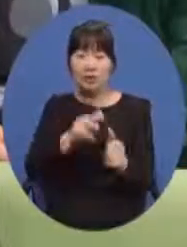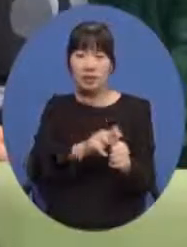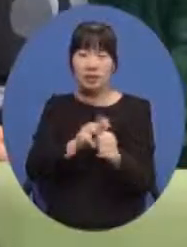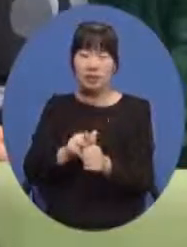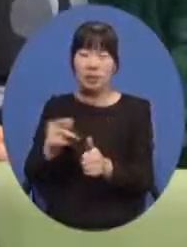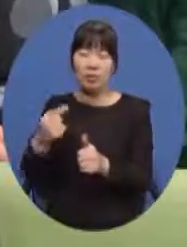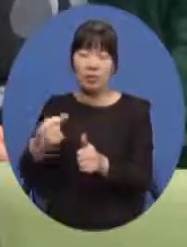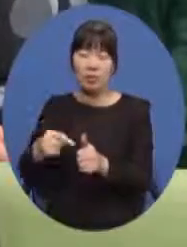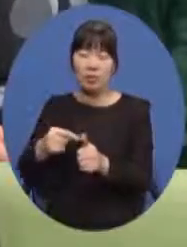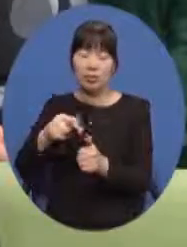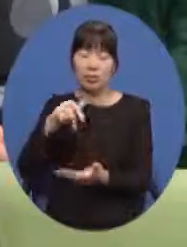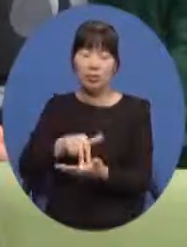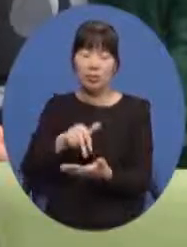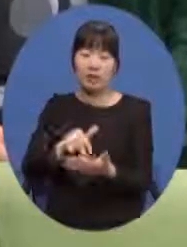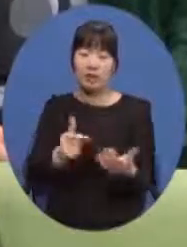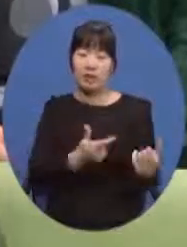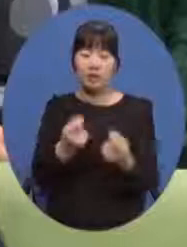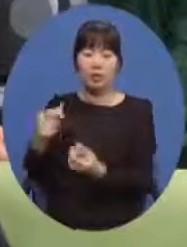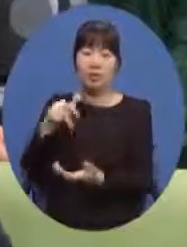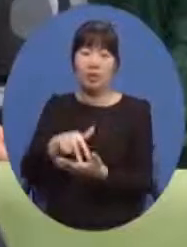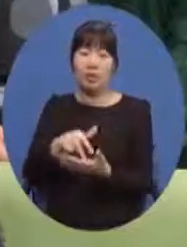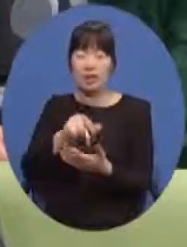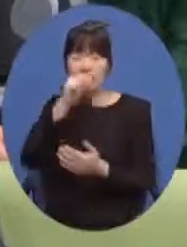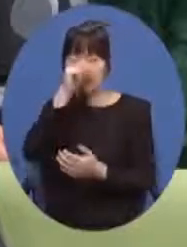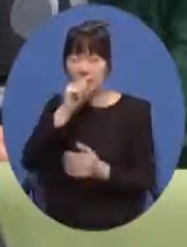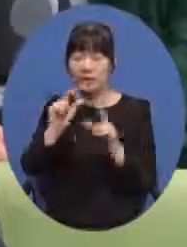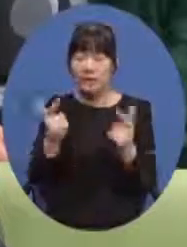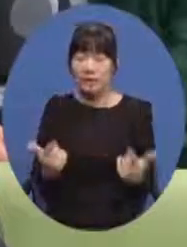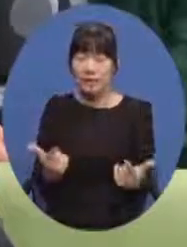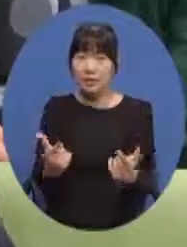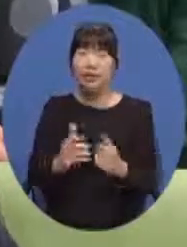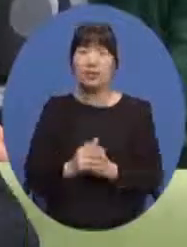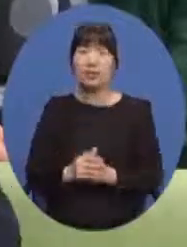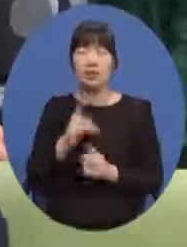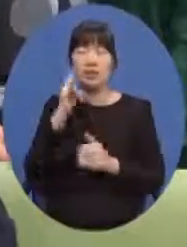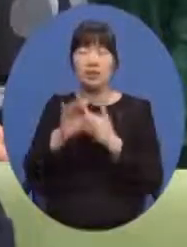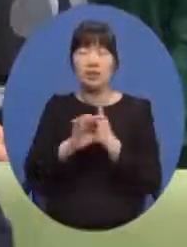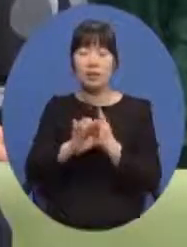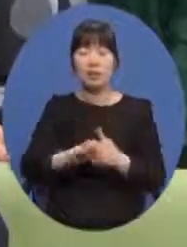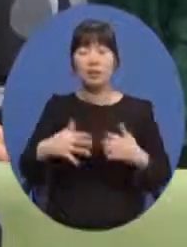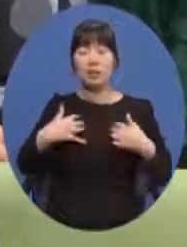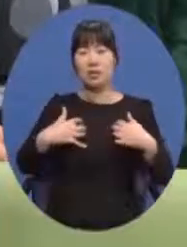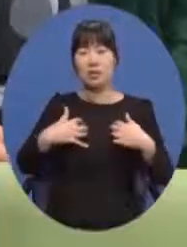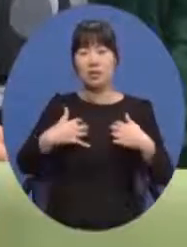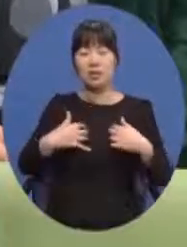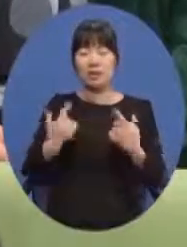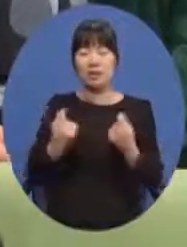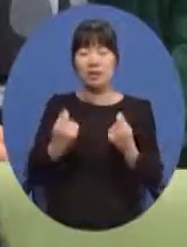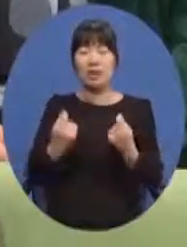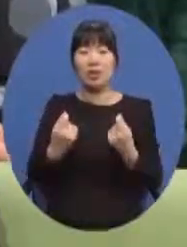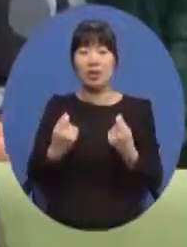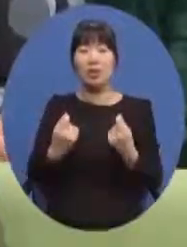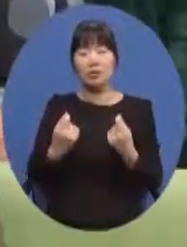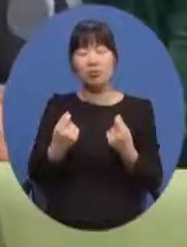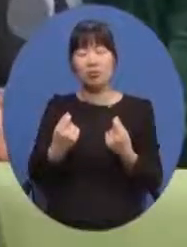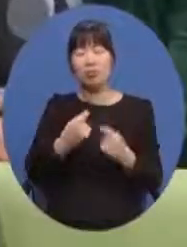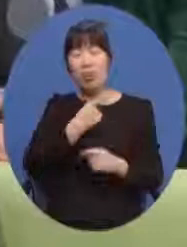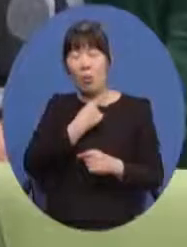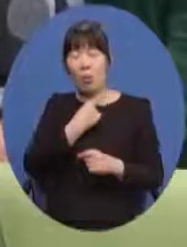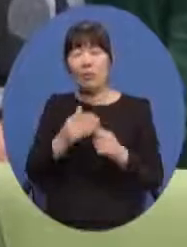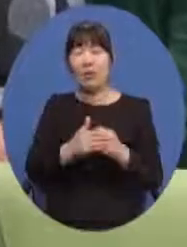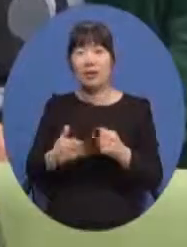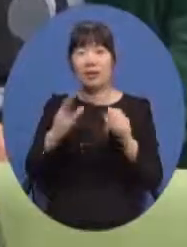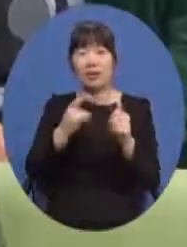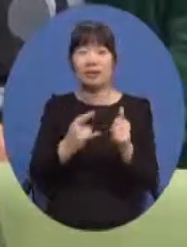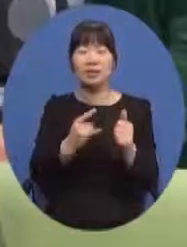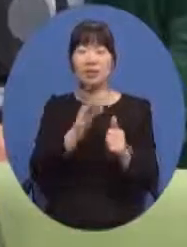정보가 교육상으로나 모든 면에서 좋지는 않습니다. 또 애들은 무슨 재미있고 막 그런 데만 갈라 그러죠. 그러니까